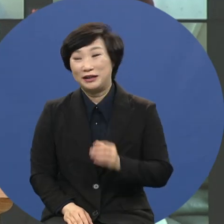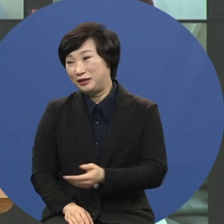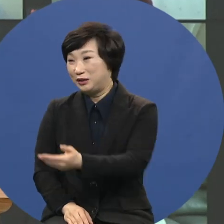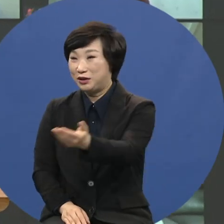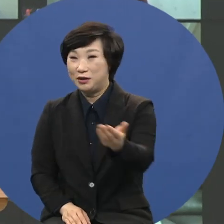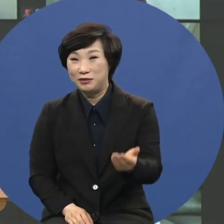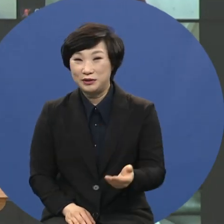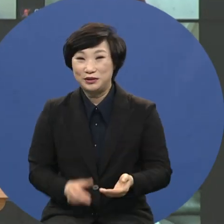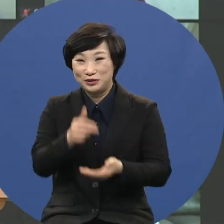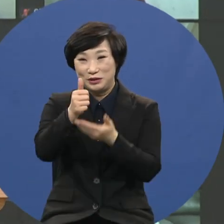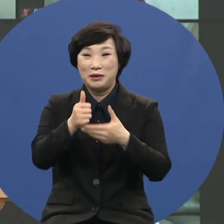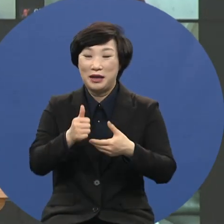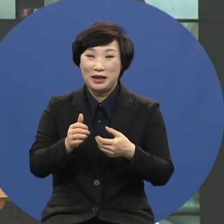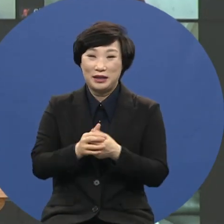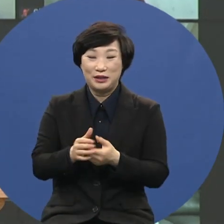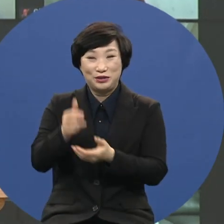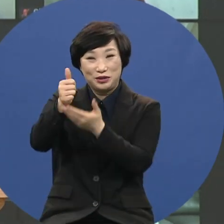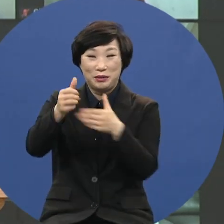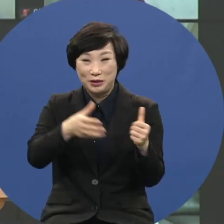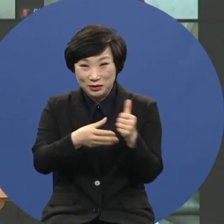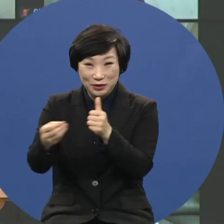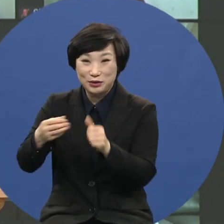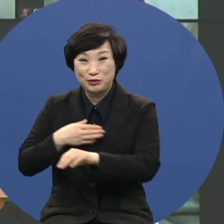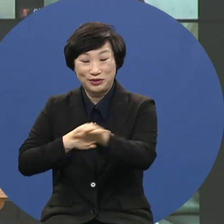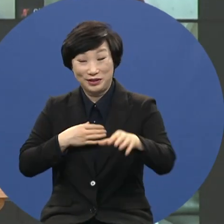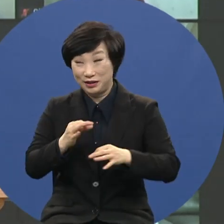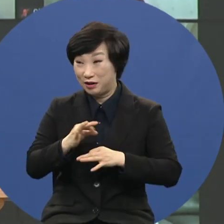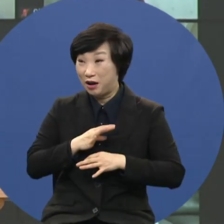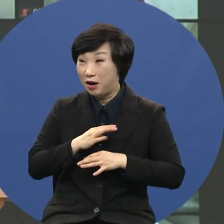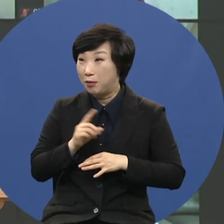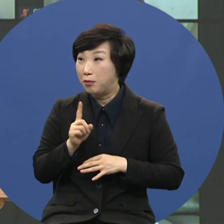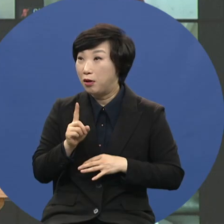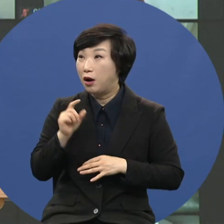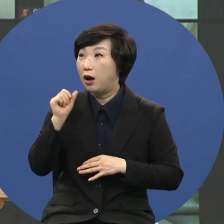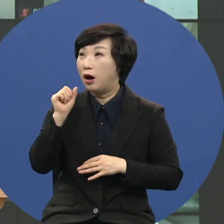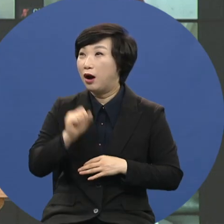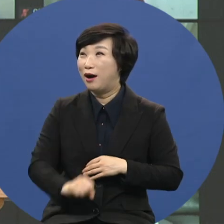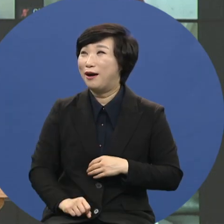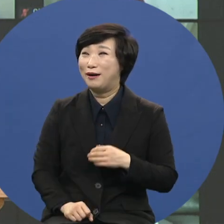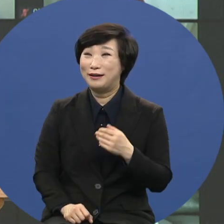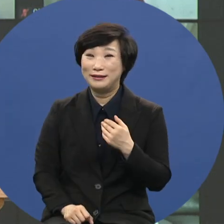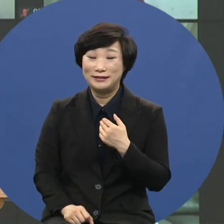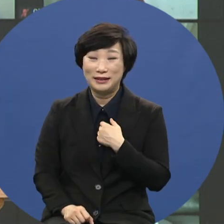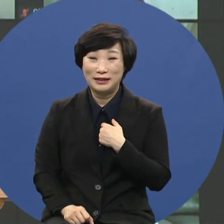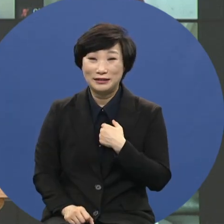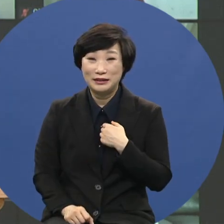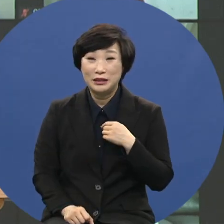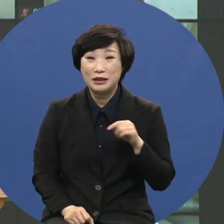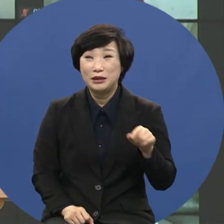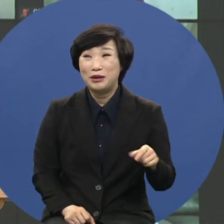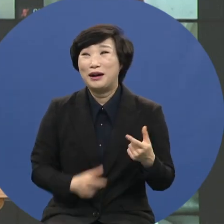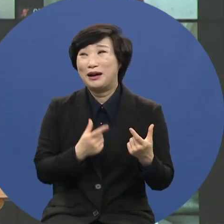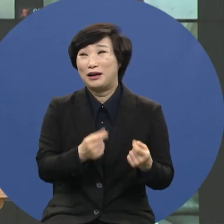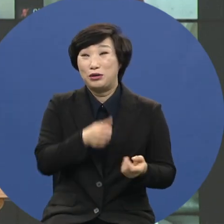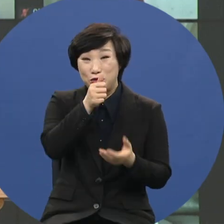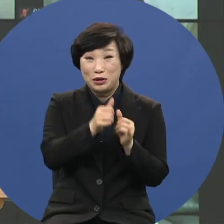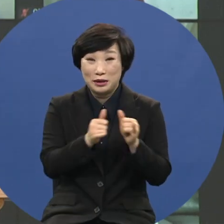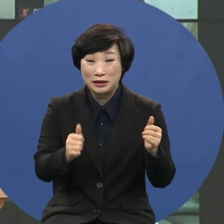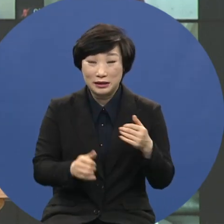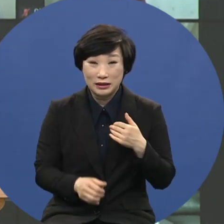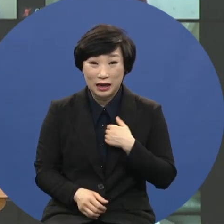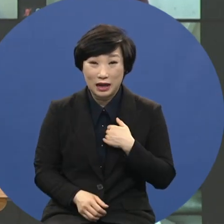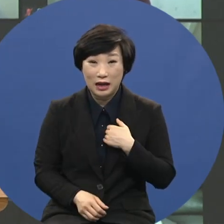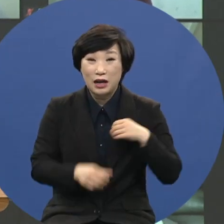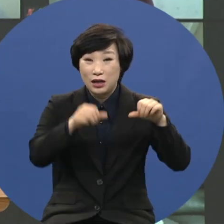여러분 초청받은 자가 깜짝 놀랄 것이 뭡니까? 아, 나는 이런 죄인이었구나.